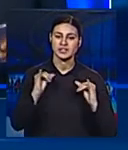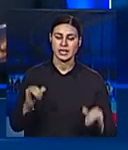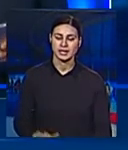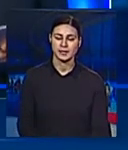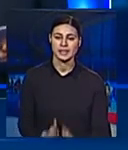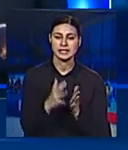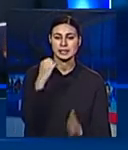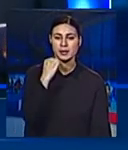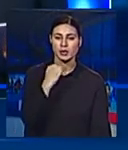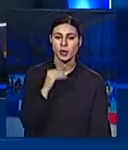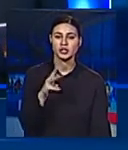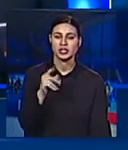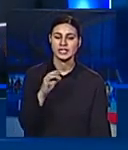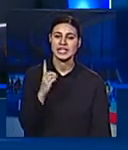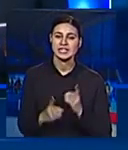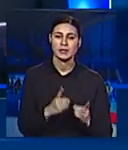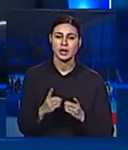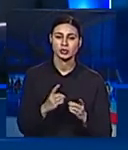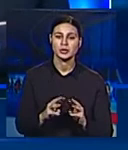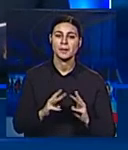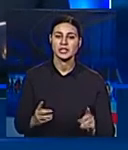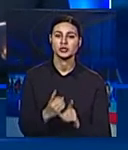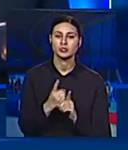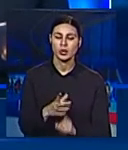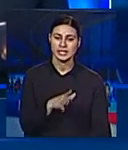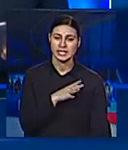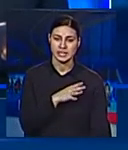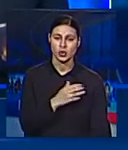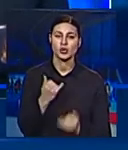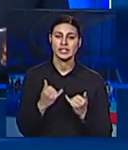დიდი მადლობა. თენგიზ შერგელაშვილი, ინფრასტრუქტურის მინისტრის მოადგილე იყო ეკონომიკური დღევანდელი სტუმარი.